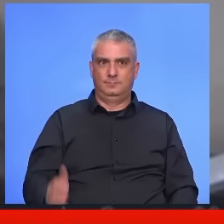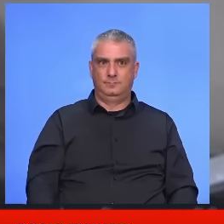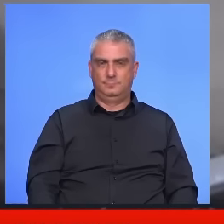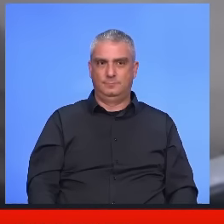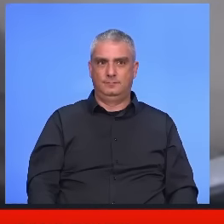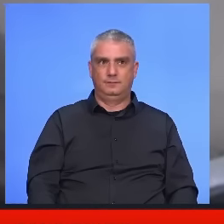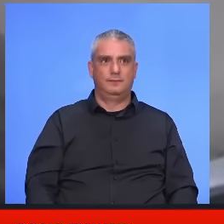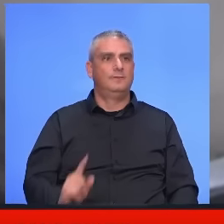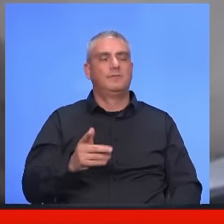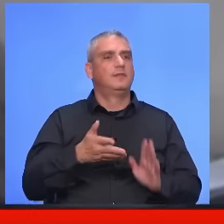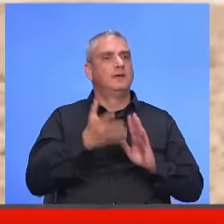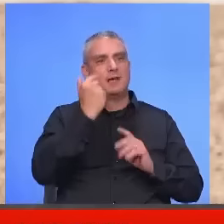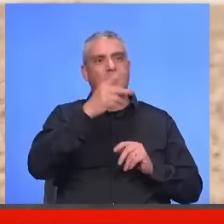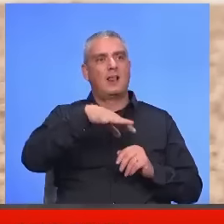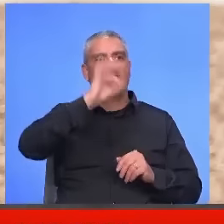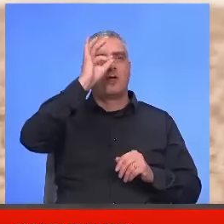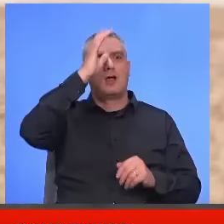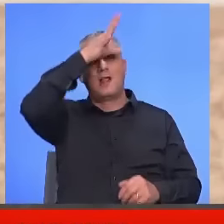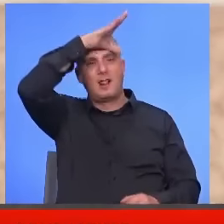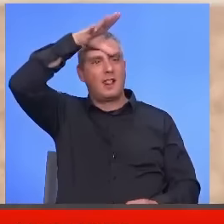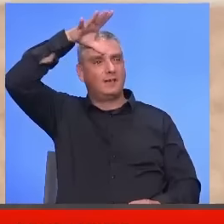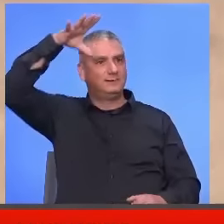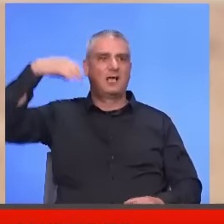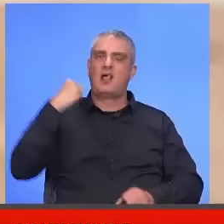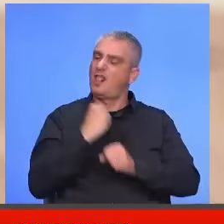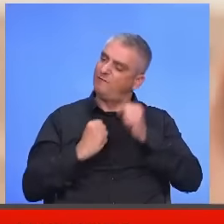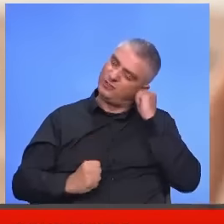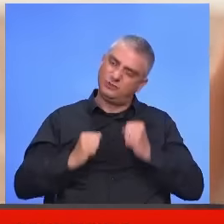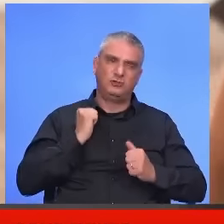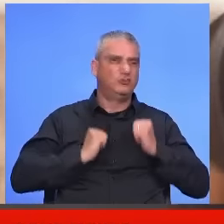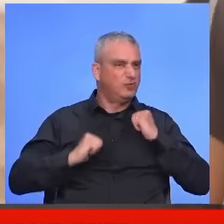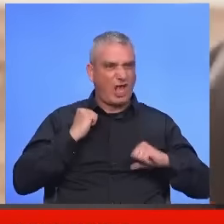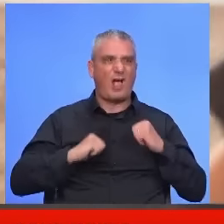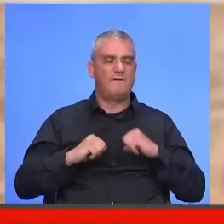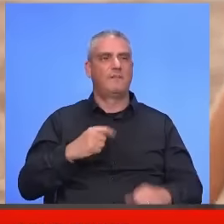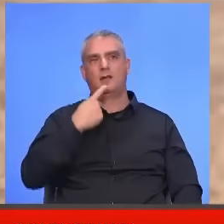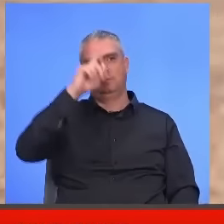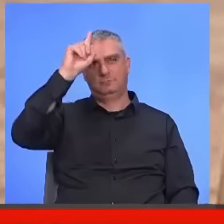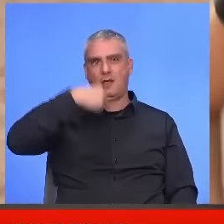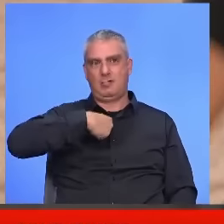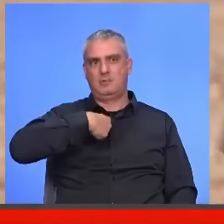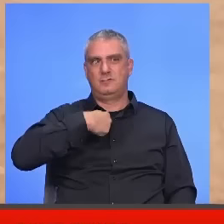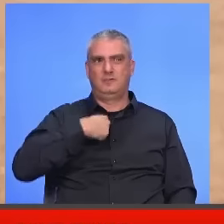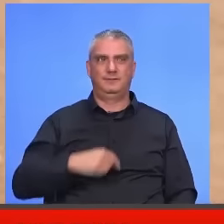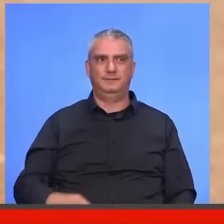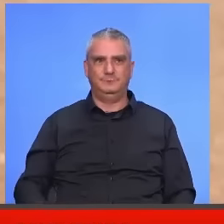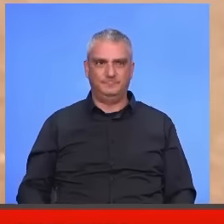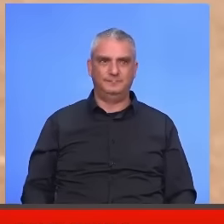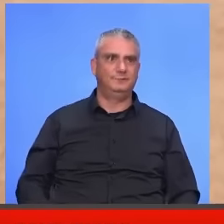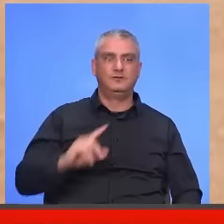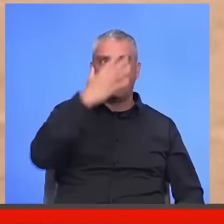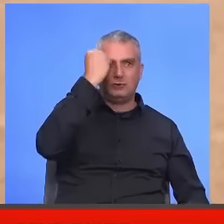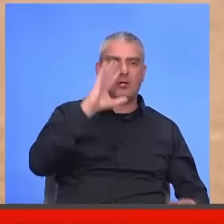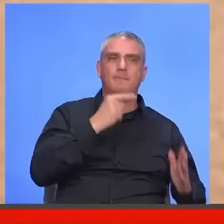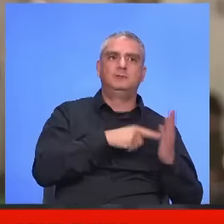מי יצא לו לבחור להזיע, לעבוד קשה, שיחב לו? אני. לא לשכוח למה